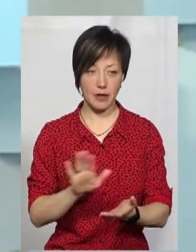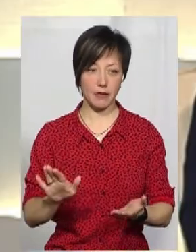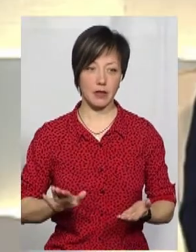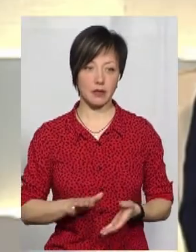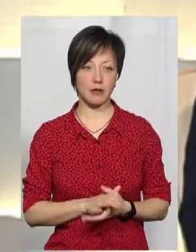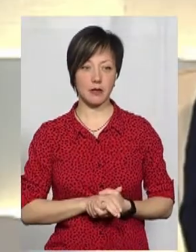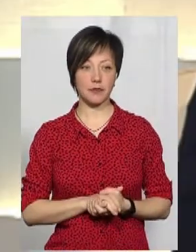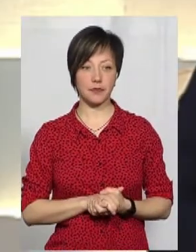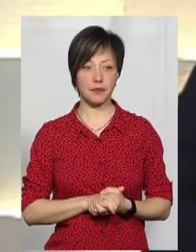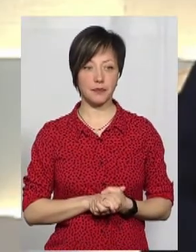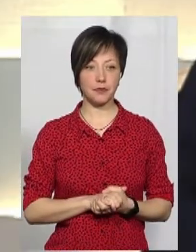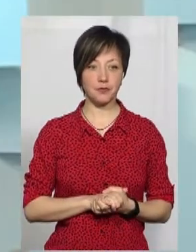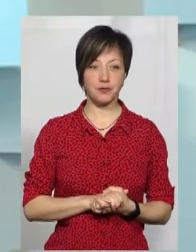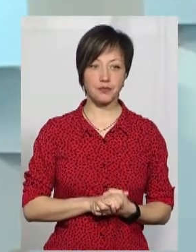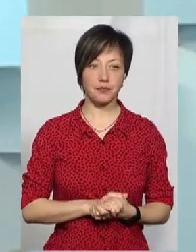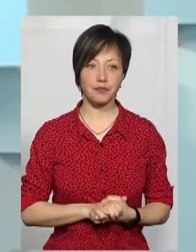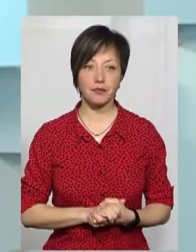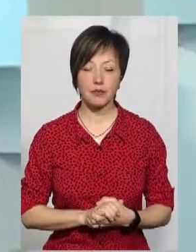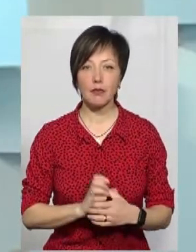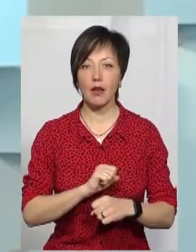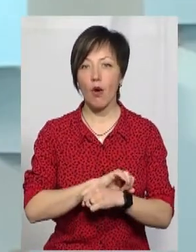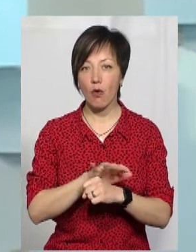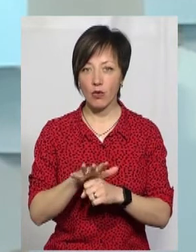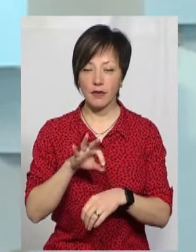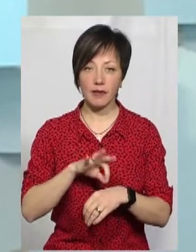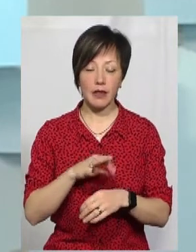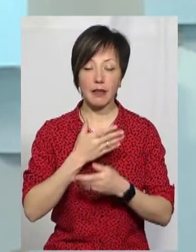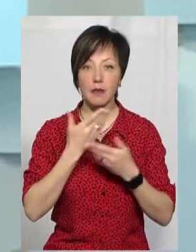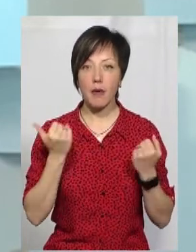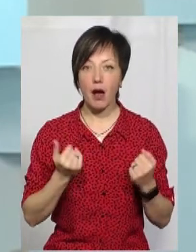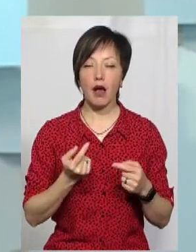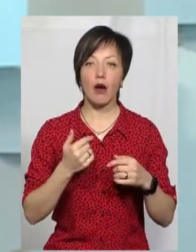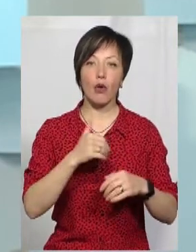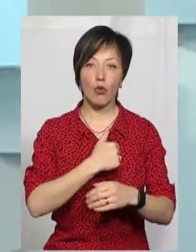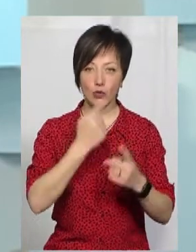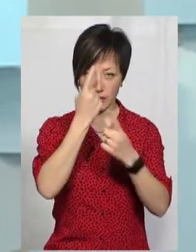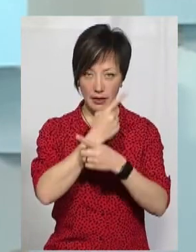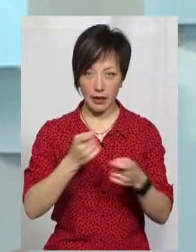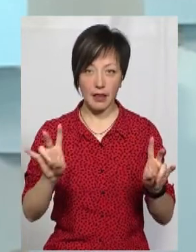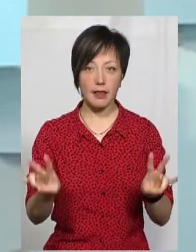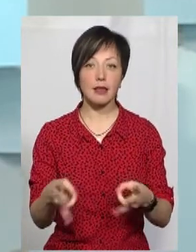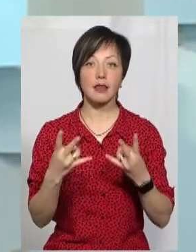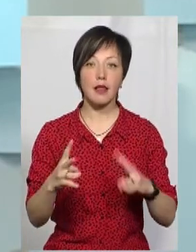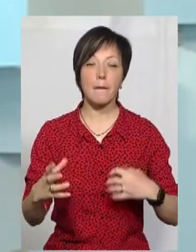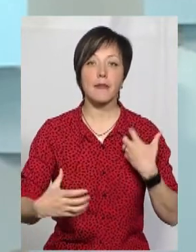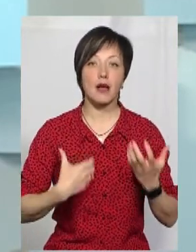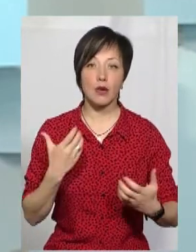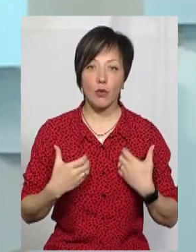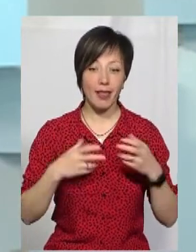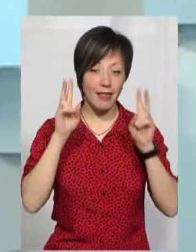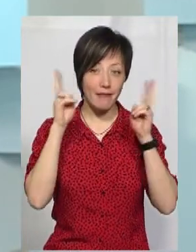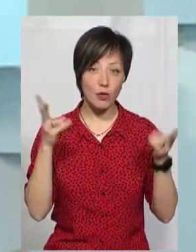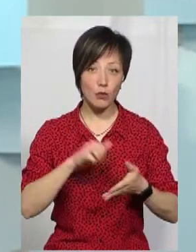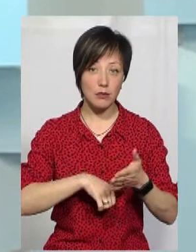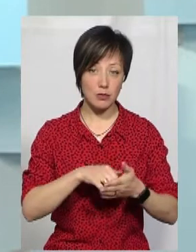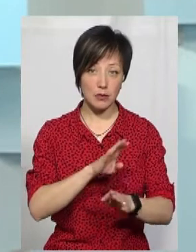діагноз не підтвердився абсолютно коронавірусної інфекції. Тому в цьому контексті ще раз хочу наголосити, не панікуйте, тому що невідомо, від чого вона